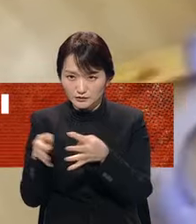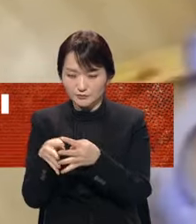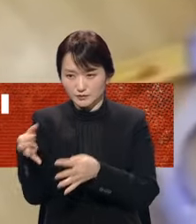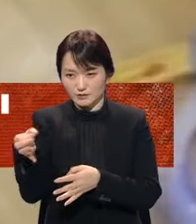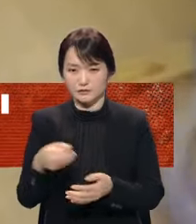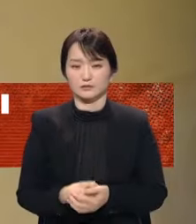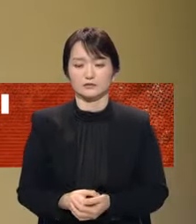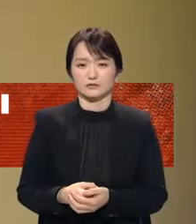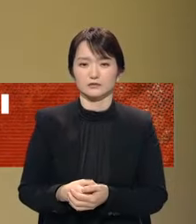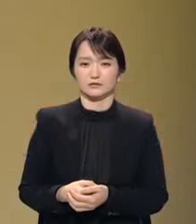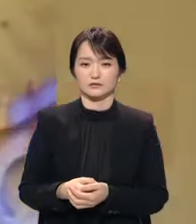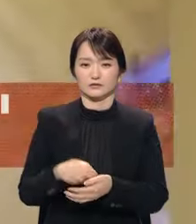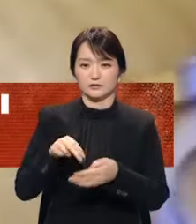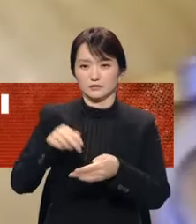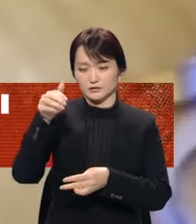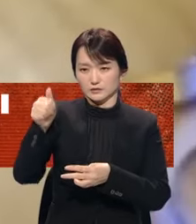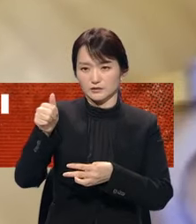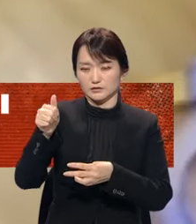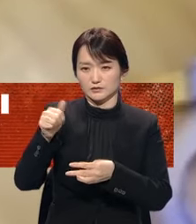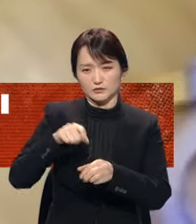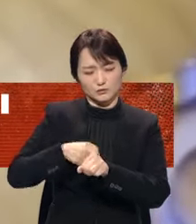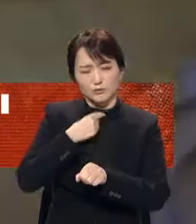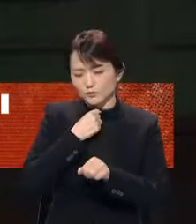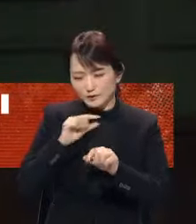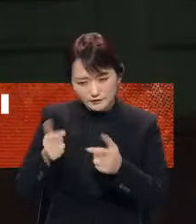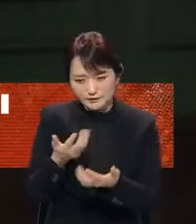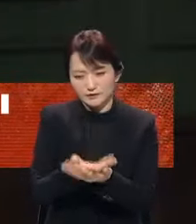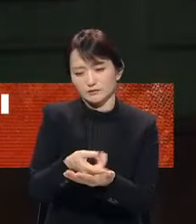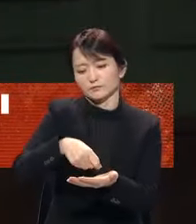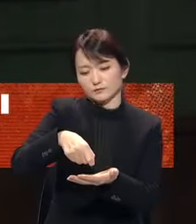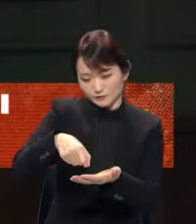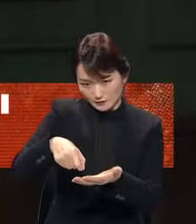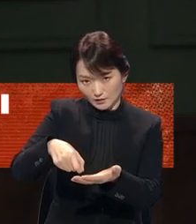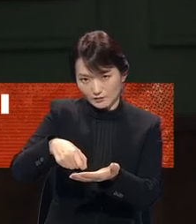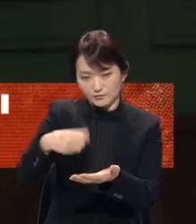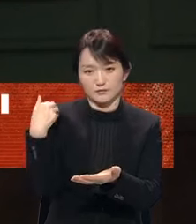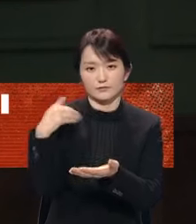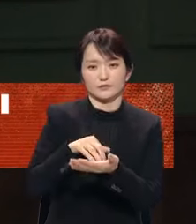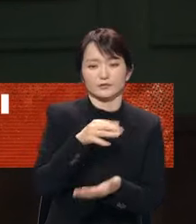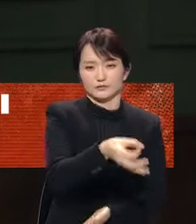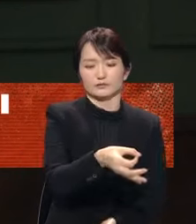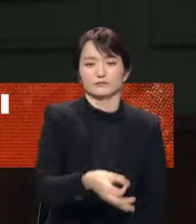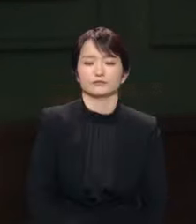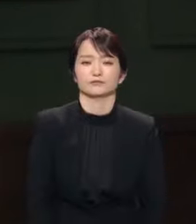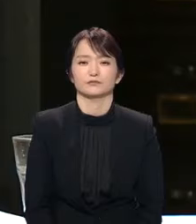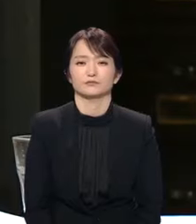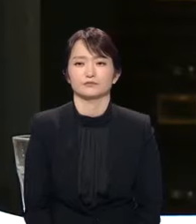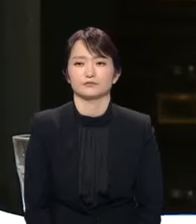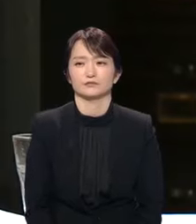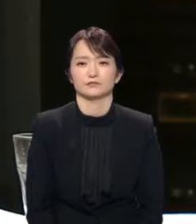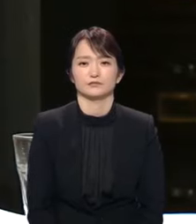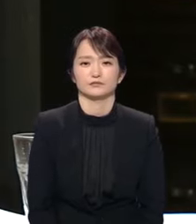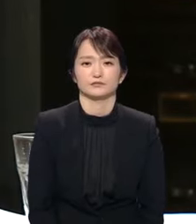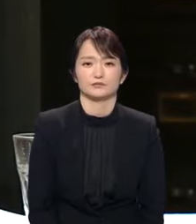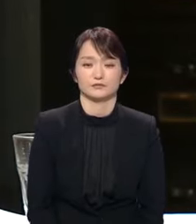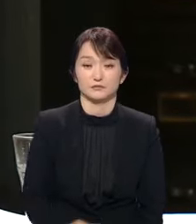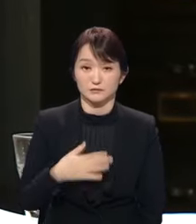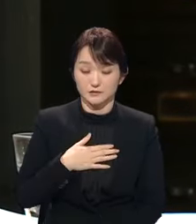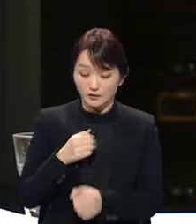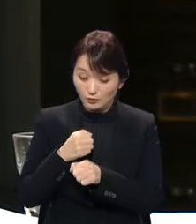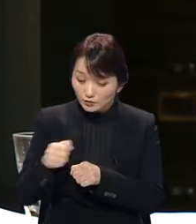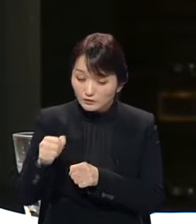않겠다. 그리고 처벌 불원한다라고 써놓고 여기에 사인을 하면 환불을 해주겠다는 거였습니다. 자, 그리고 제가 좀